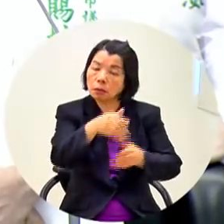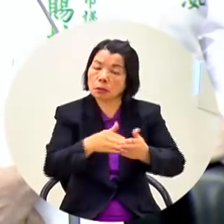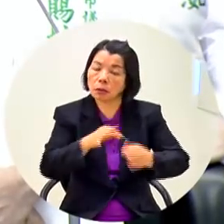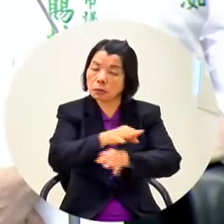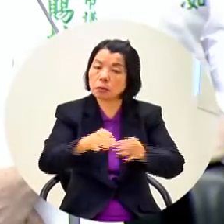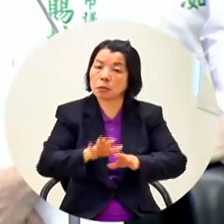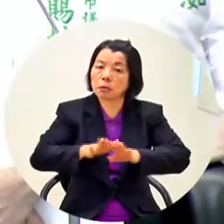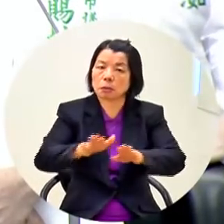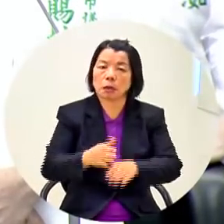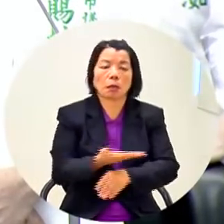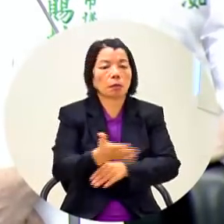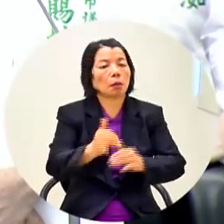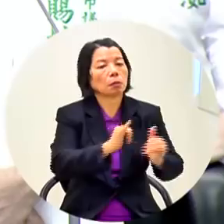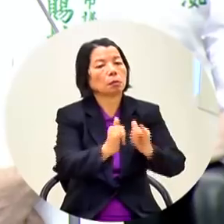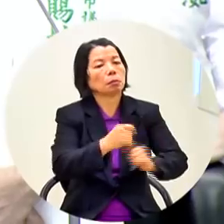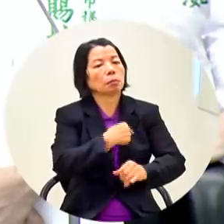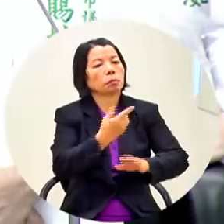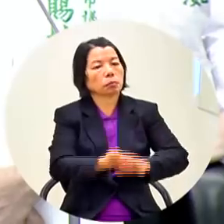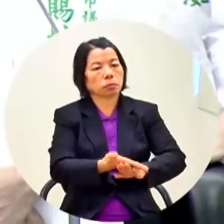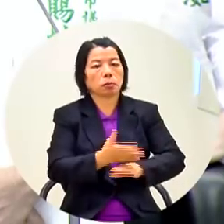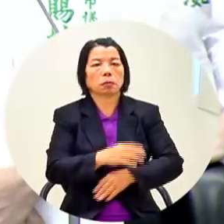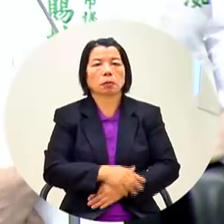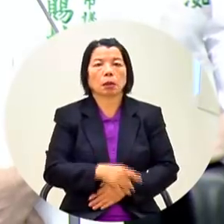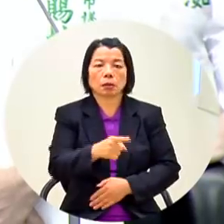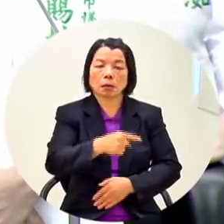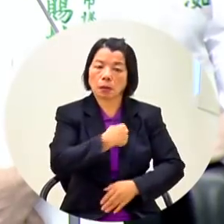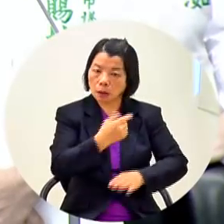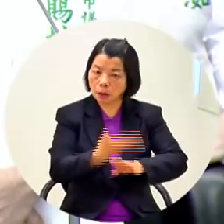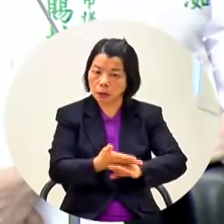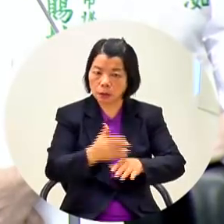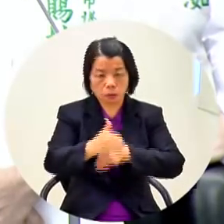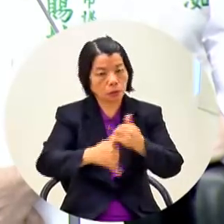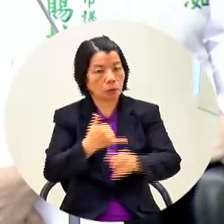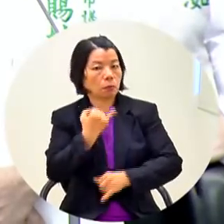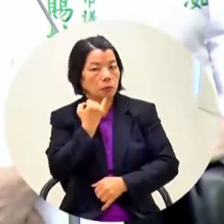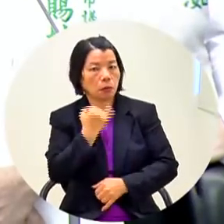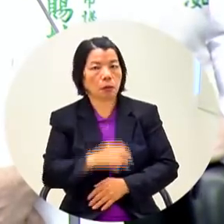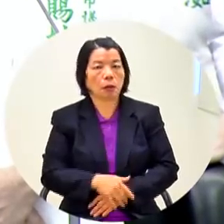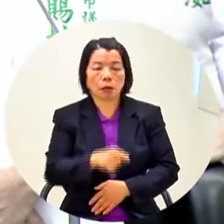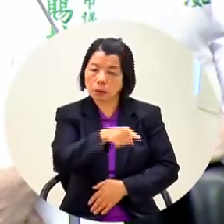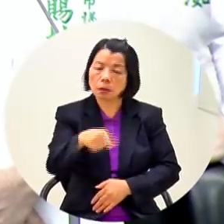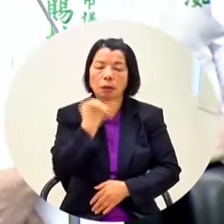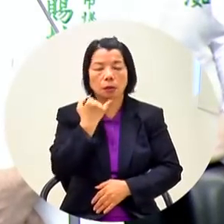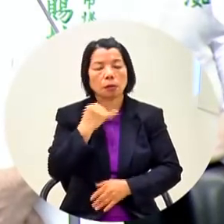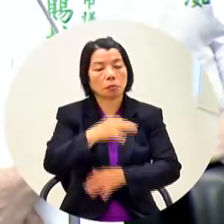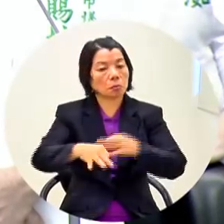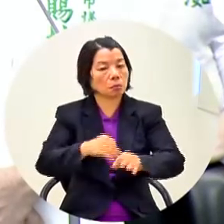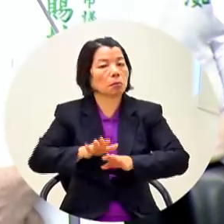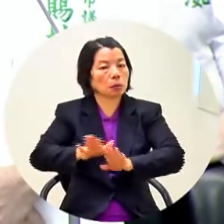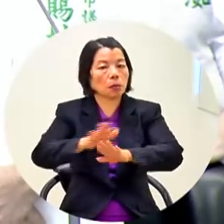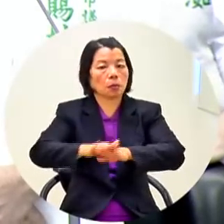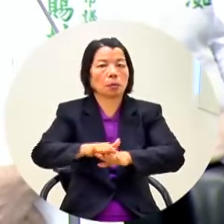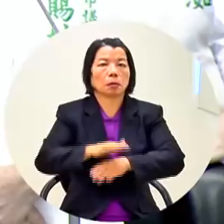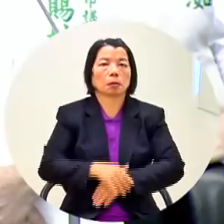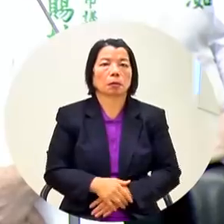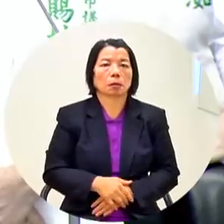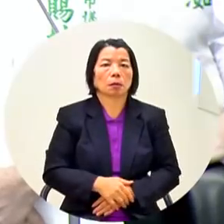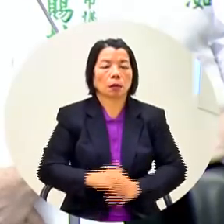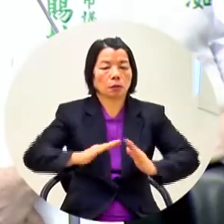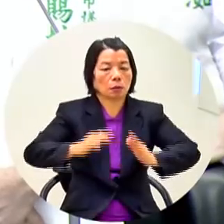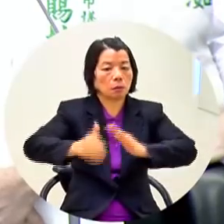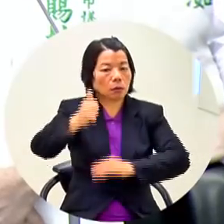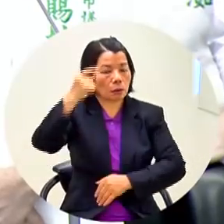有市民会当安心吗？你有安心的生活，我们才有办法振兴嘛。我想这个市长你应该要